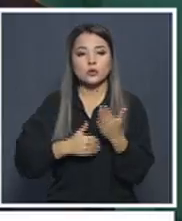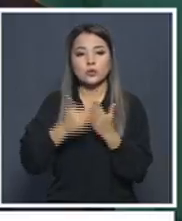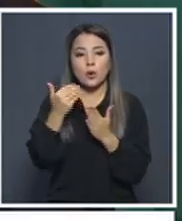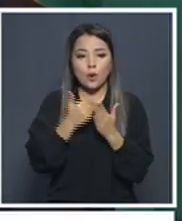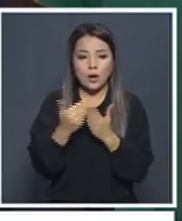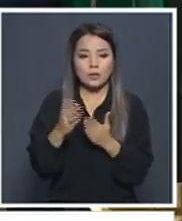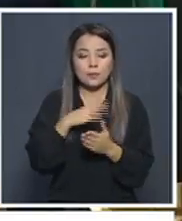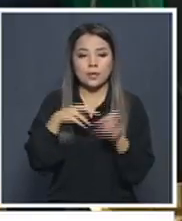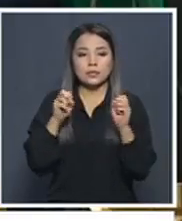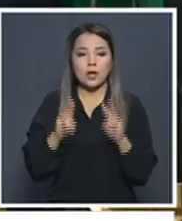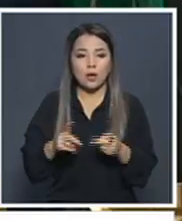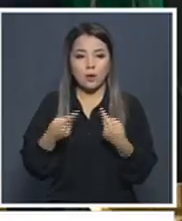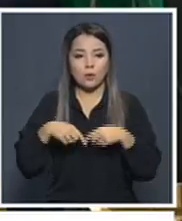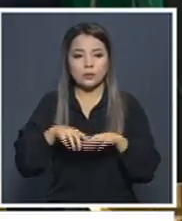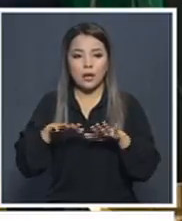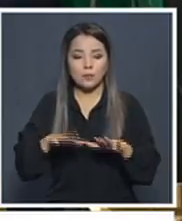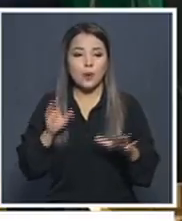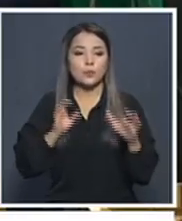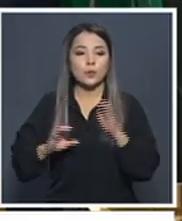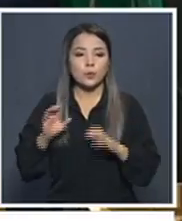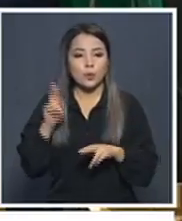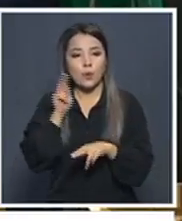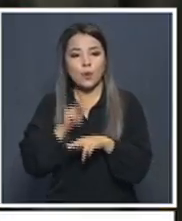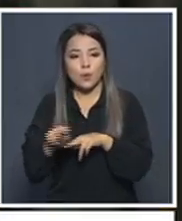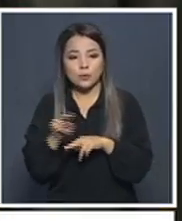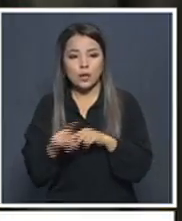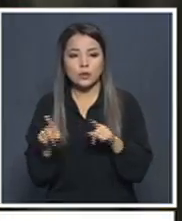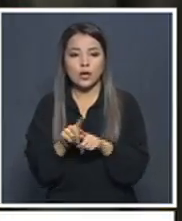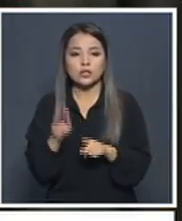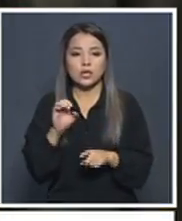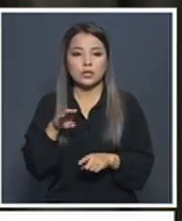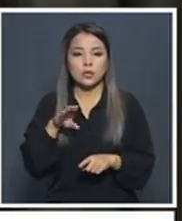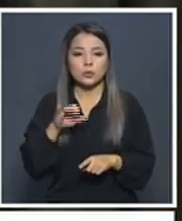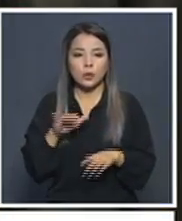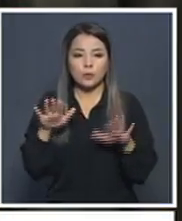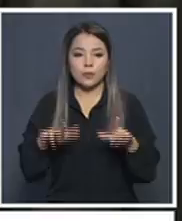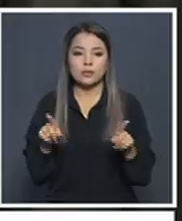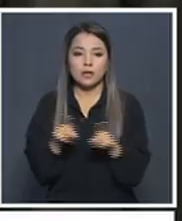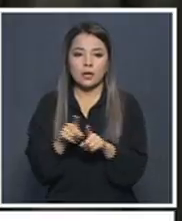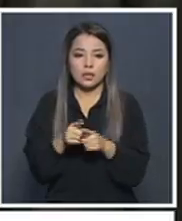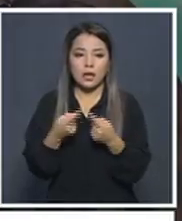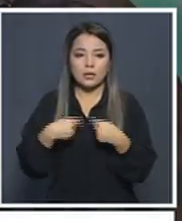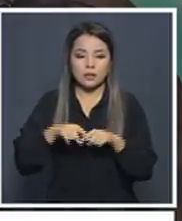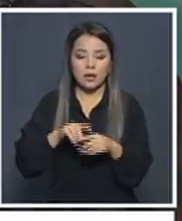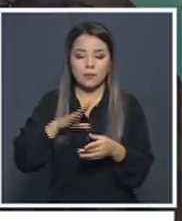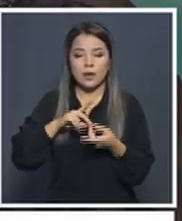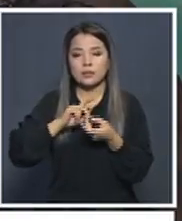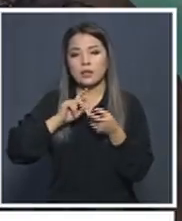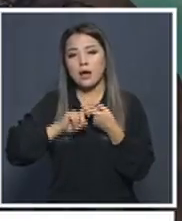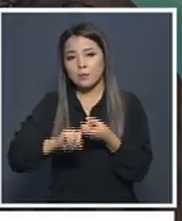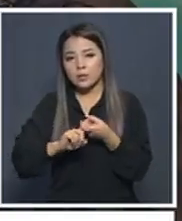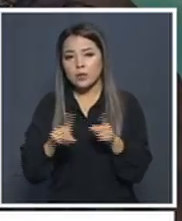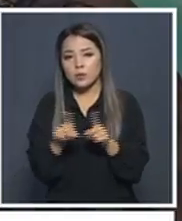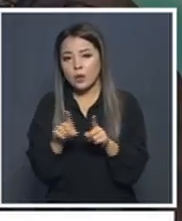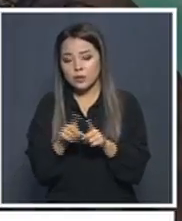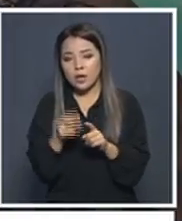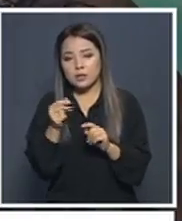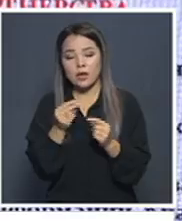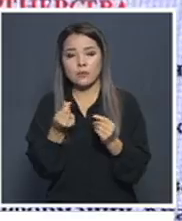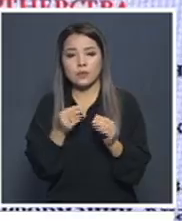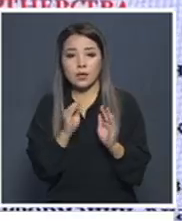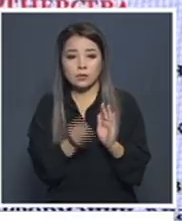және арнаулы орындардың студенттері мен оқытушылары, Жетісу адалдық алаңы жобалық кеңсесі мен сыбайлас жемқорлыққа қарсы